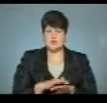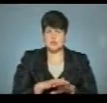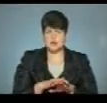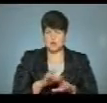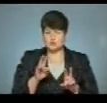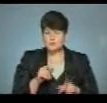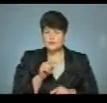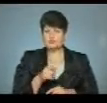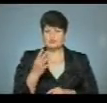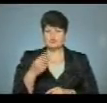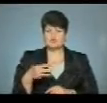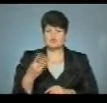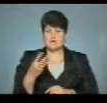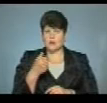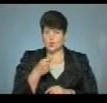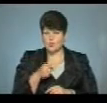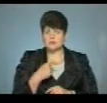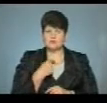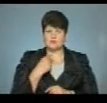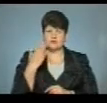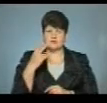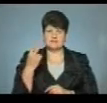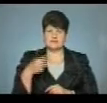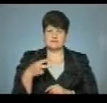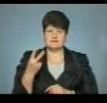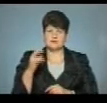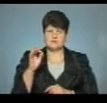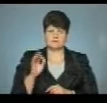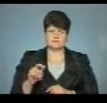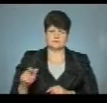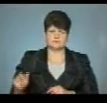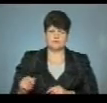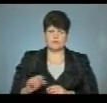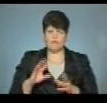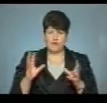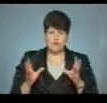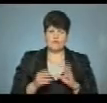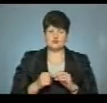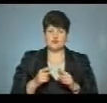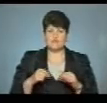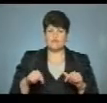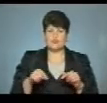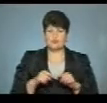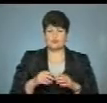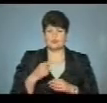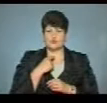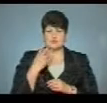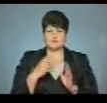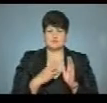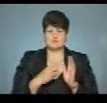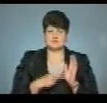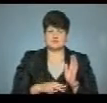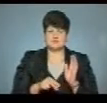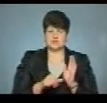Йому 43 роки, за нього проголосували понад 22% виборців. Усього в окрузі проголосували